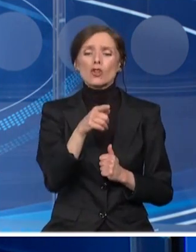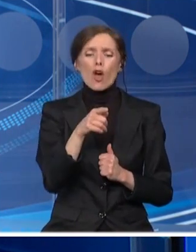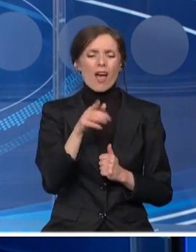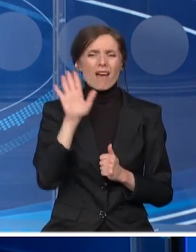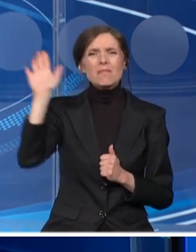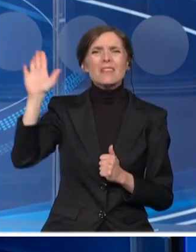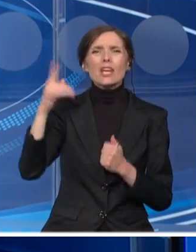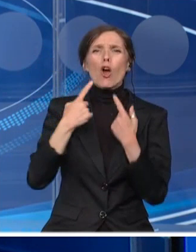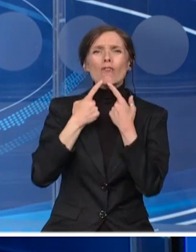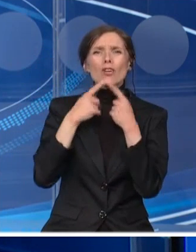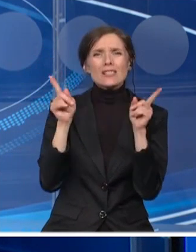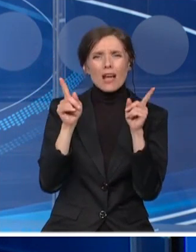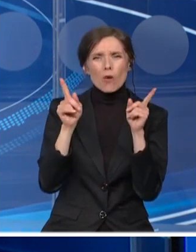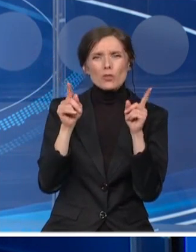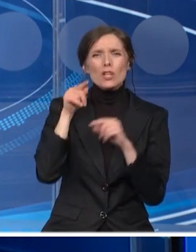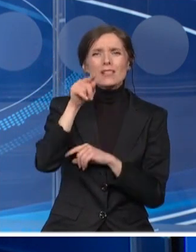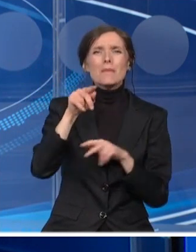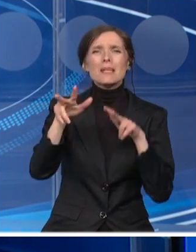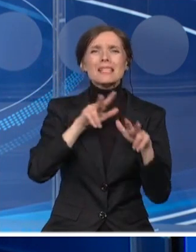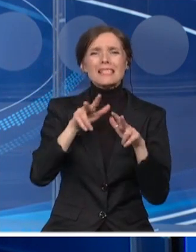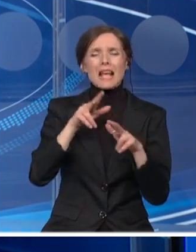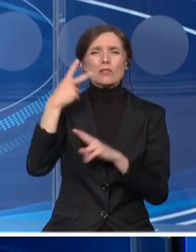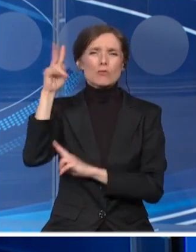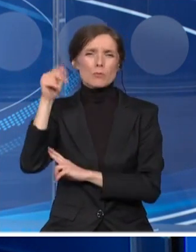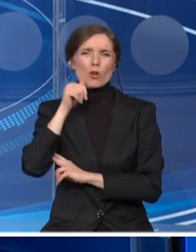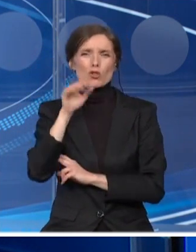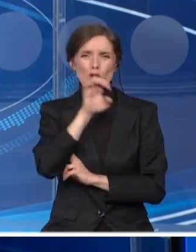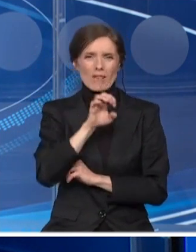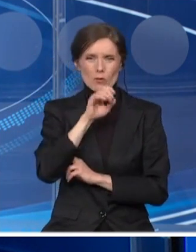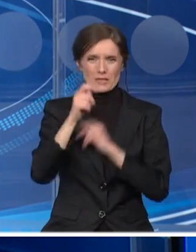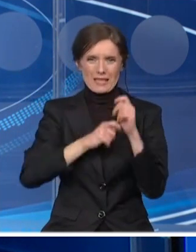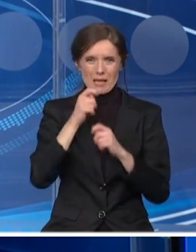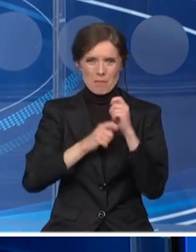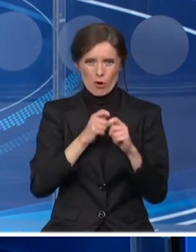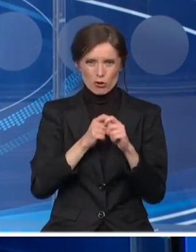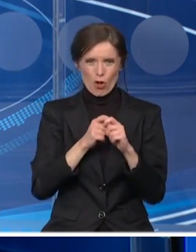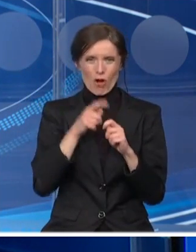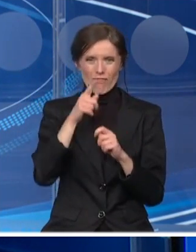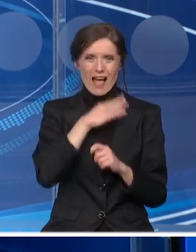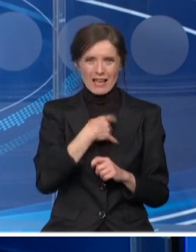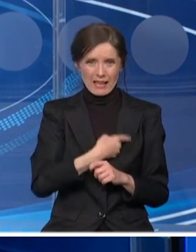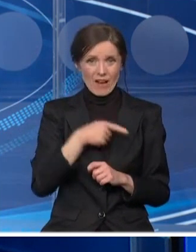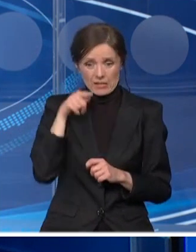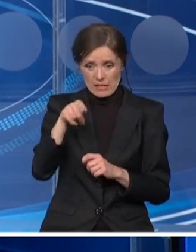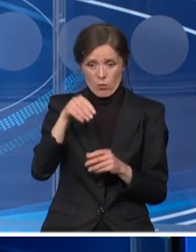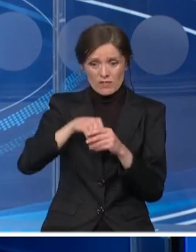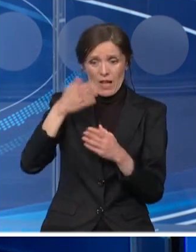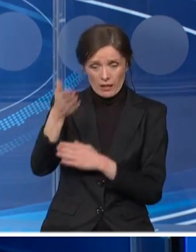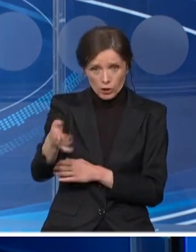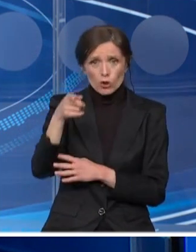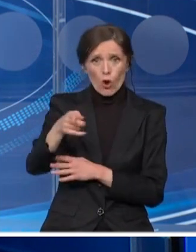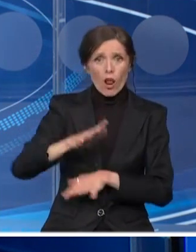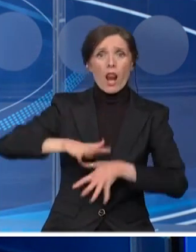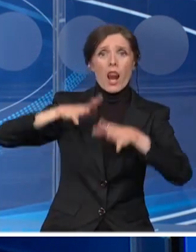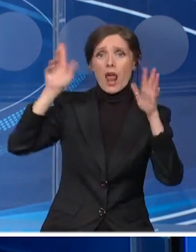priopćenju Ministarstva vanjskih i evropskih poslova Hrvatske. I obiluje takvim stvarima. Neko vas